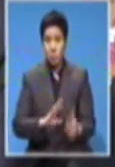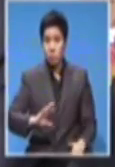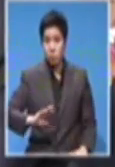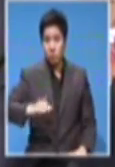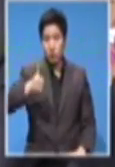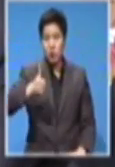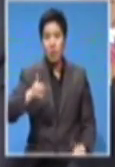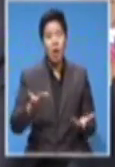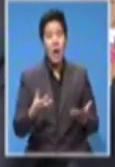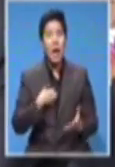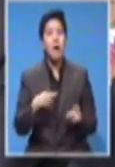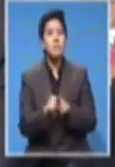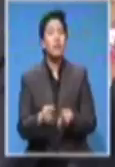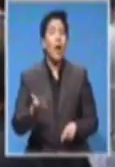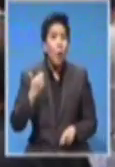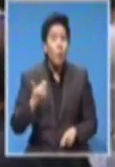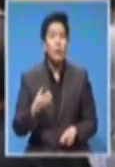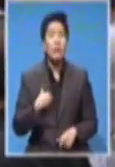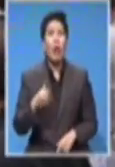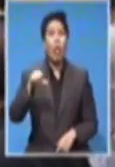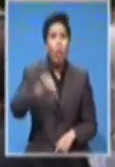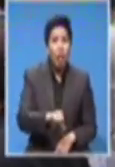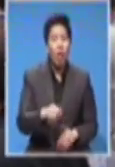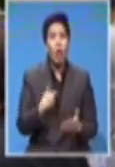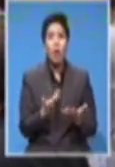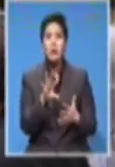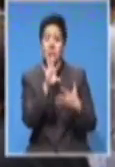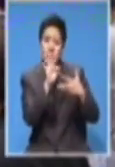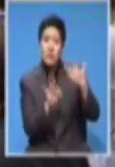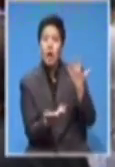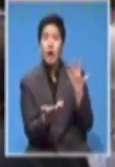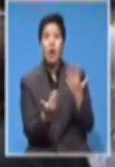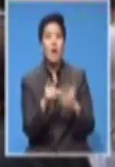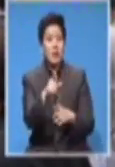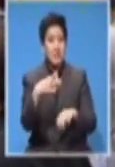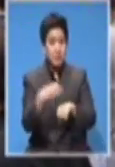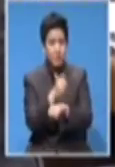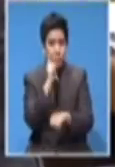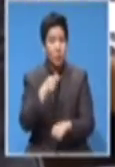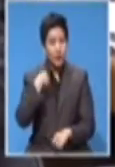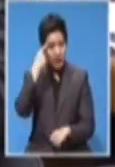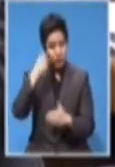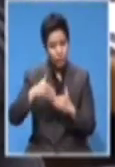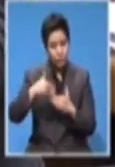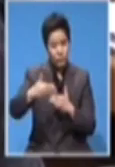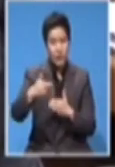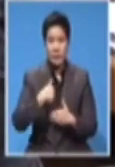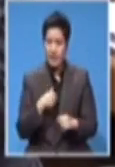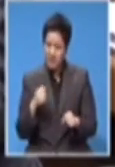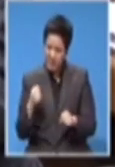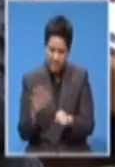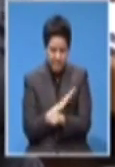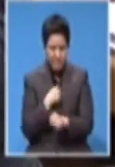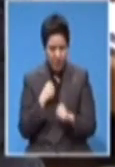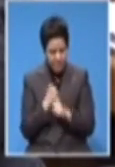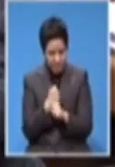านเมืองเป็นเหมือนเดิมหรือต้องการให้เมืองแย่กว่าเดิมนะอันนี้เป็นความรับผิดชอบของนักการเมืองต่อไปด้วยนะครับผมก็พยายามทำเต็มที่แล้ว